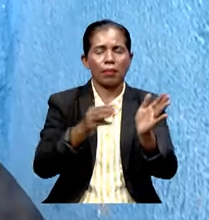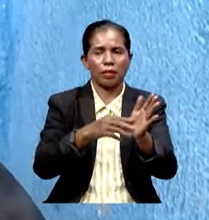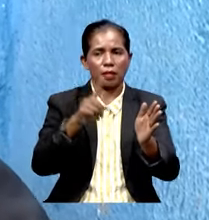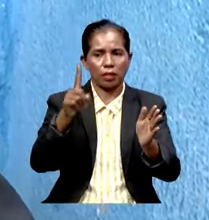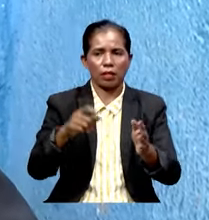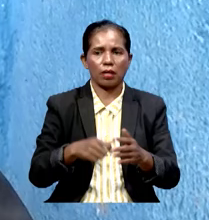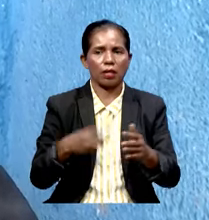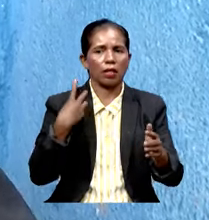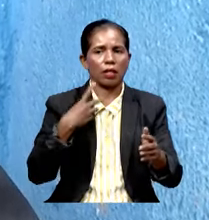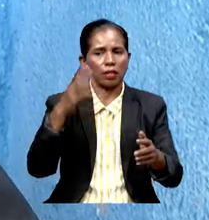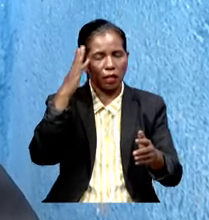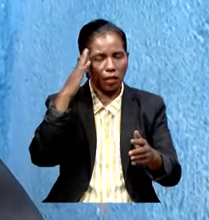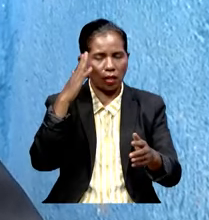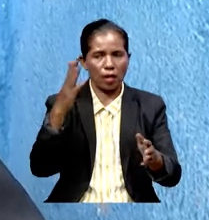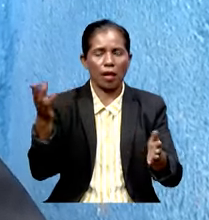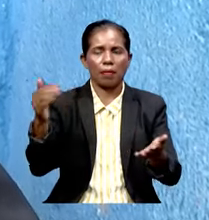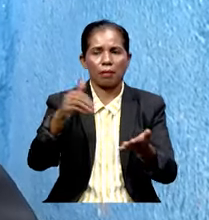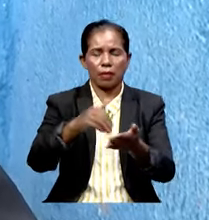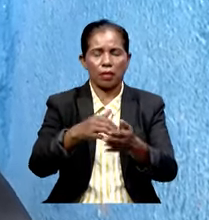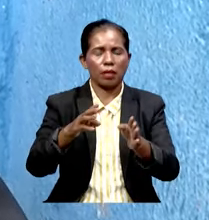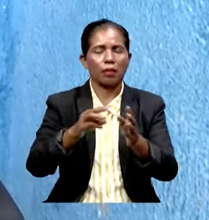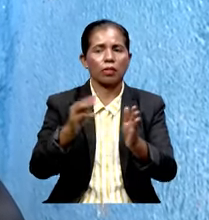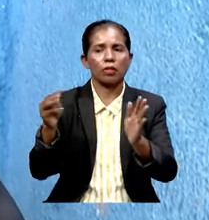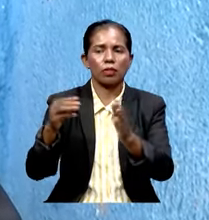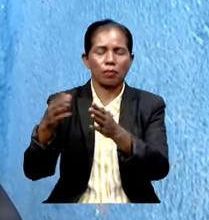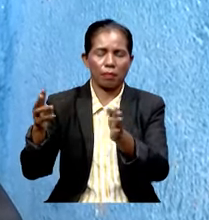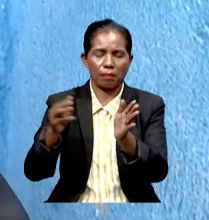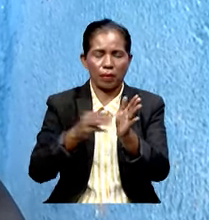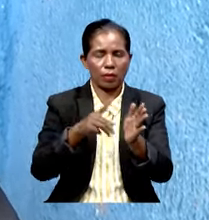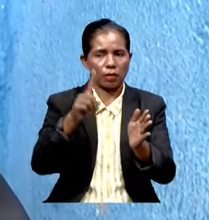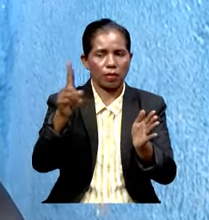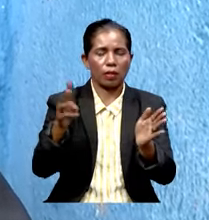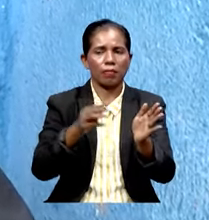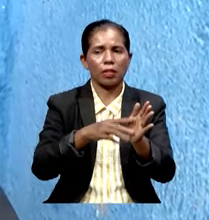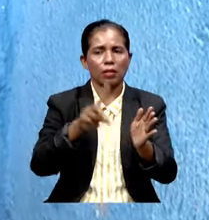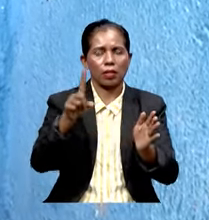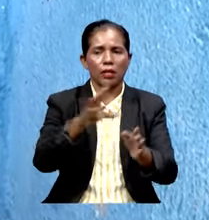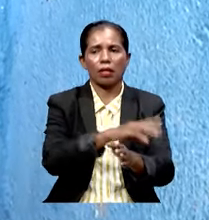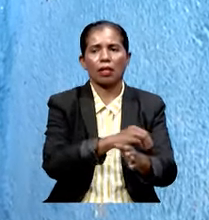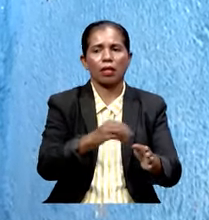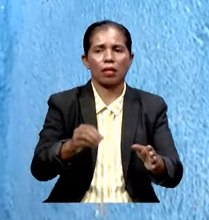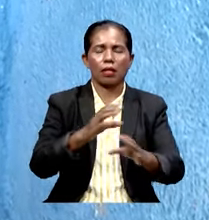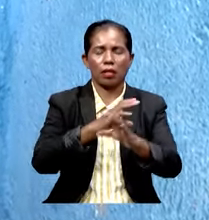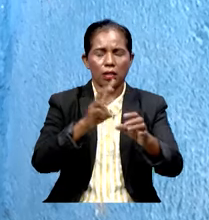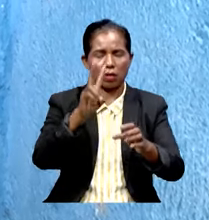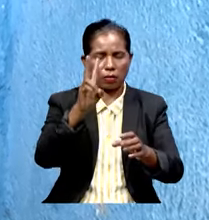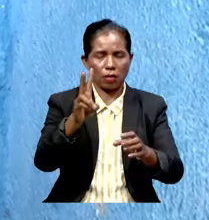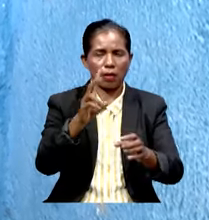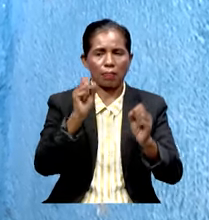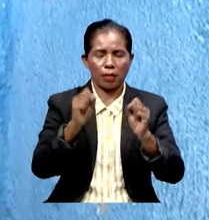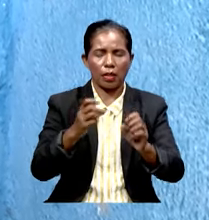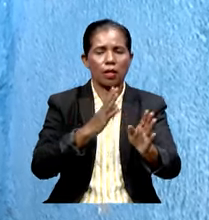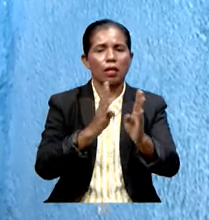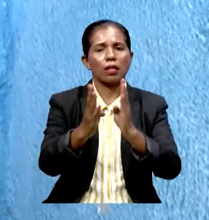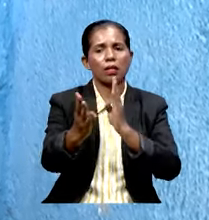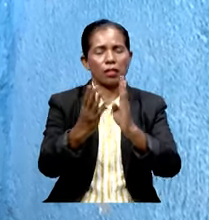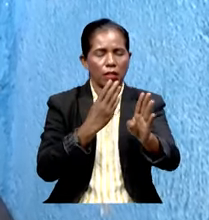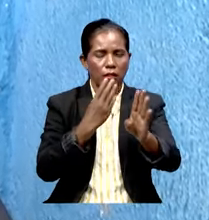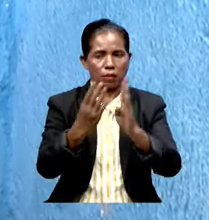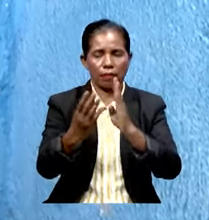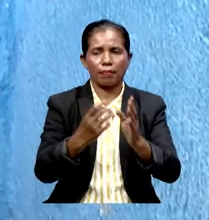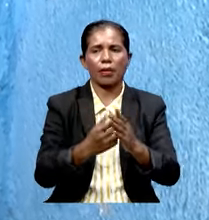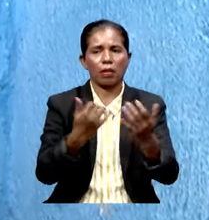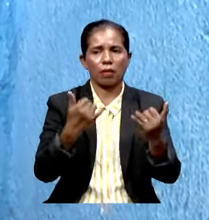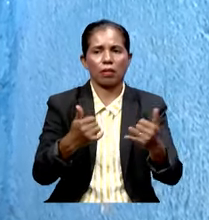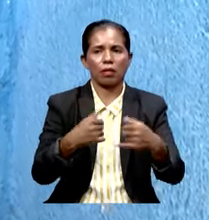Sama ini kita tinggal aumenta metri ini, sorry metri ini, sorry main metri ini, bahamu tuh metri berapa? Pelamina kereta rua beli hasil semalu. Agar ada